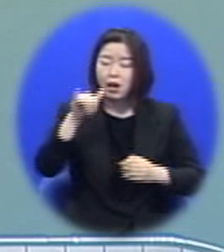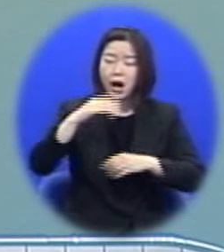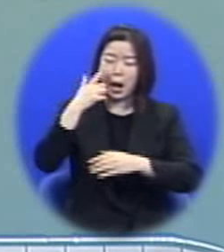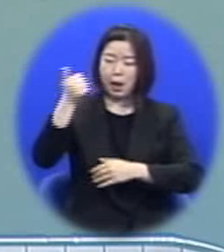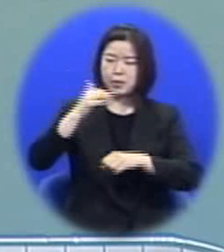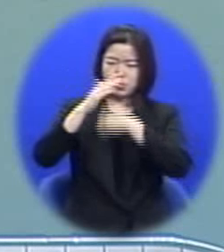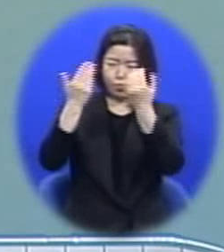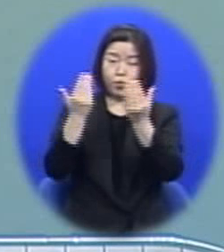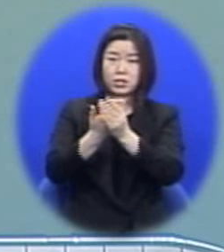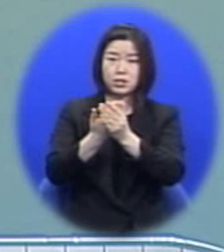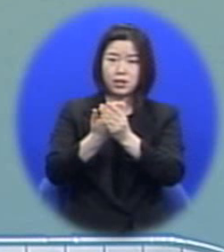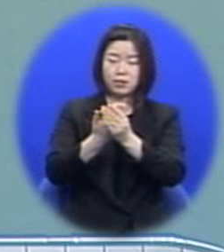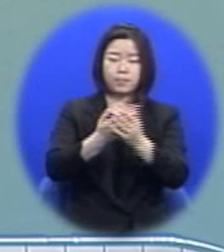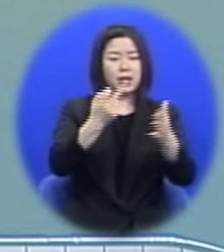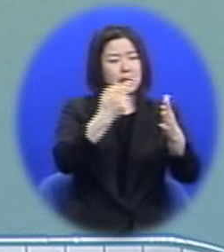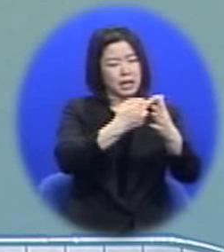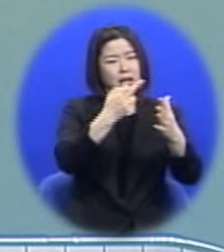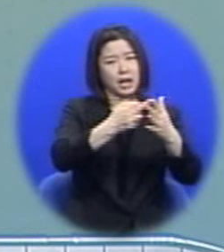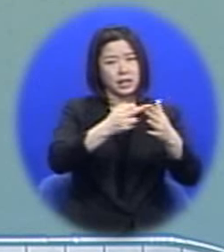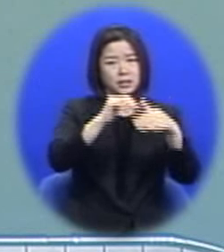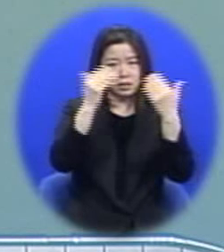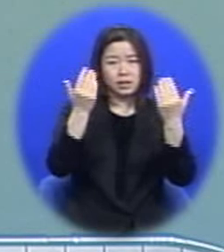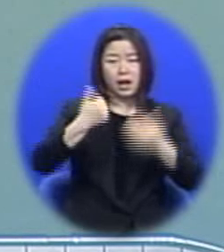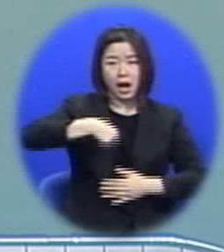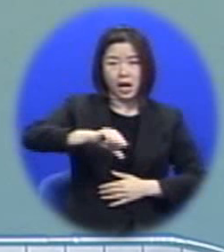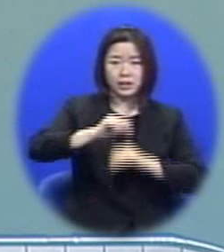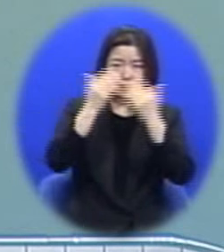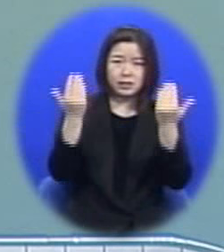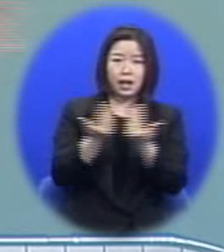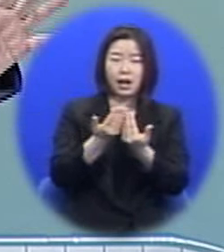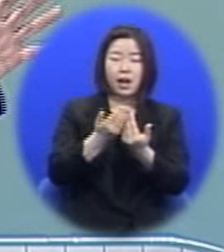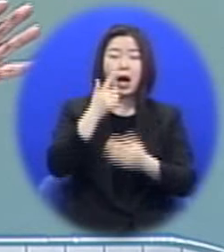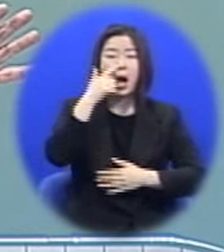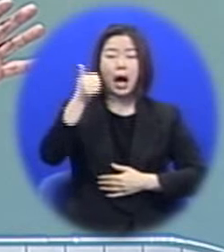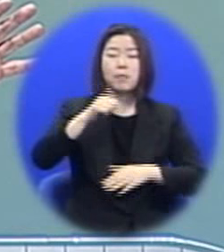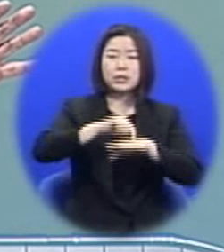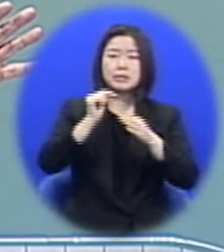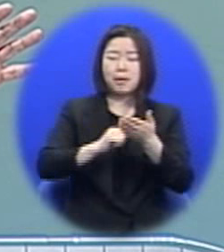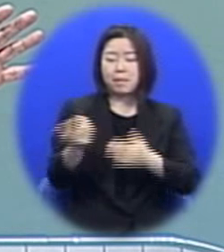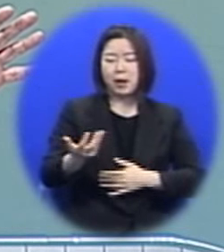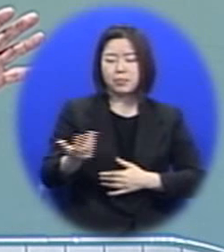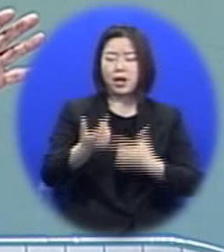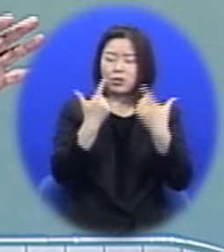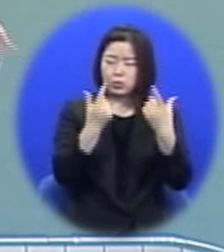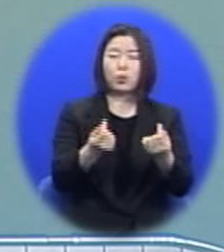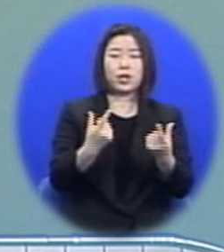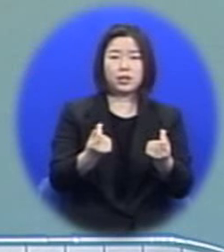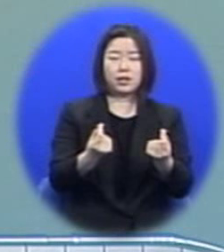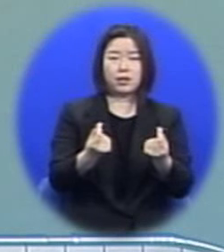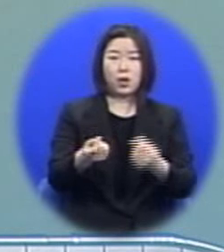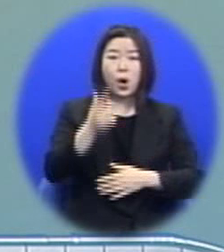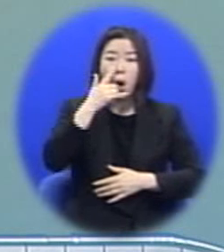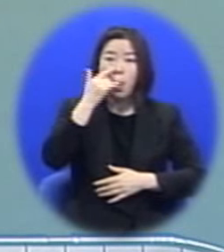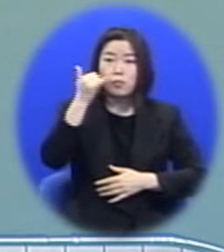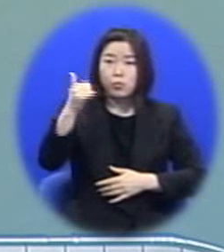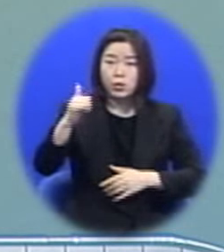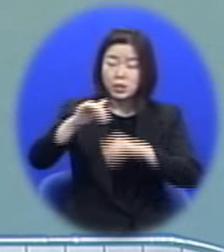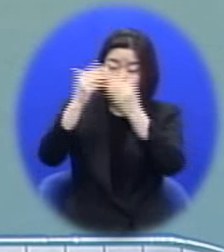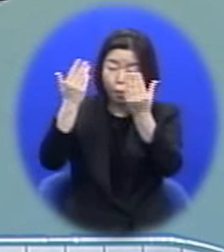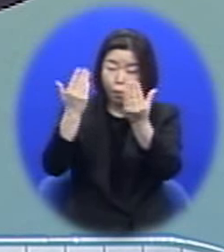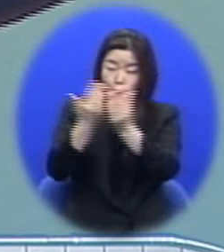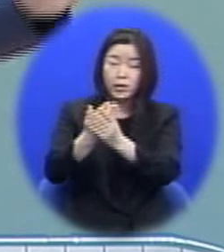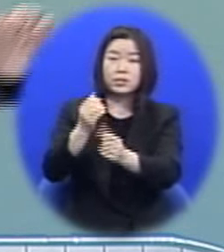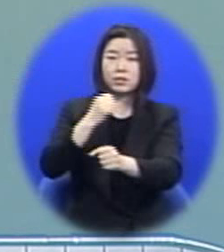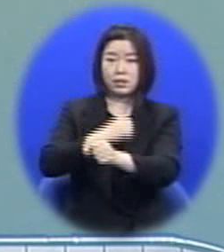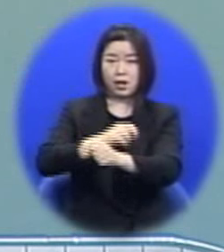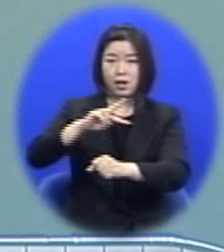큰 아들이나 둘째 아들이나 아버지의 마음을 아프게 한 것은 똑같았어요. 부모님은 완전하셔도